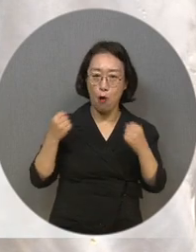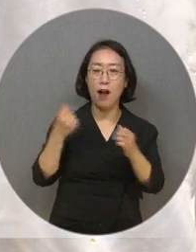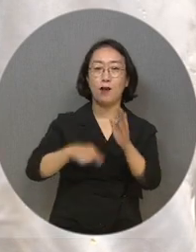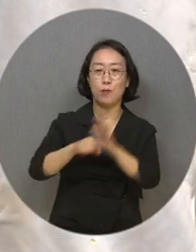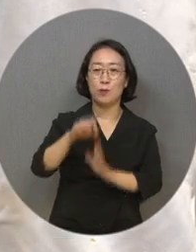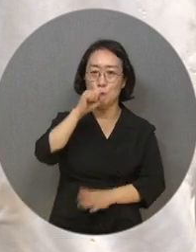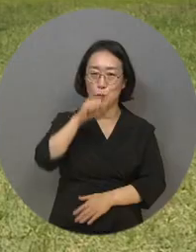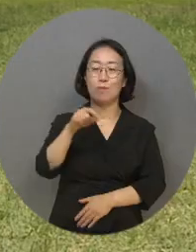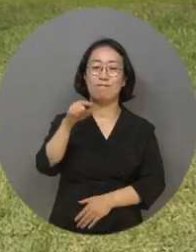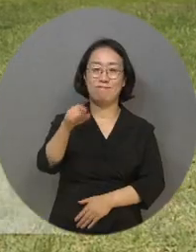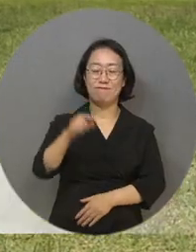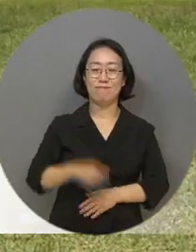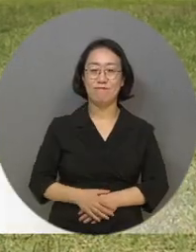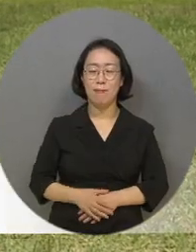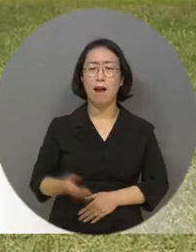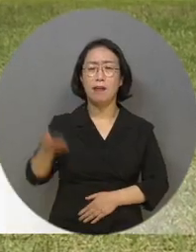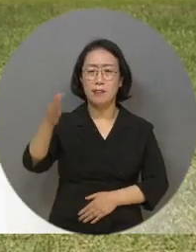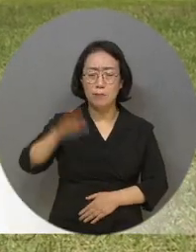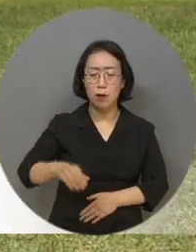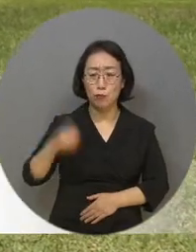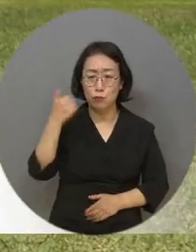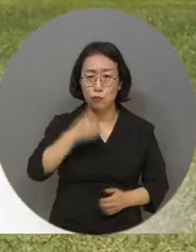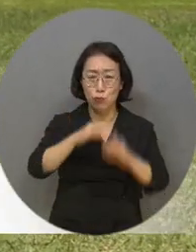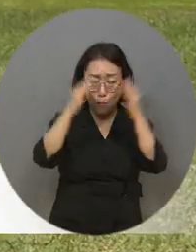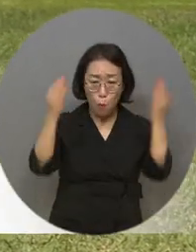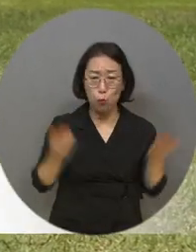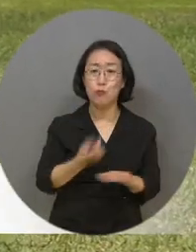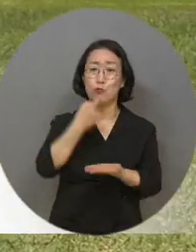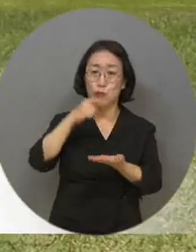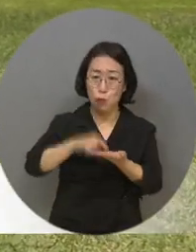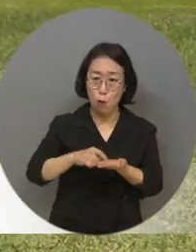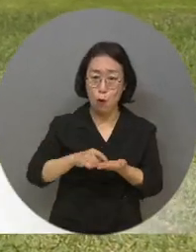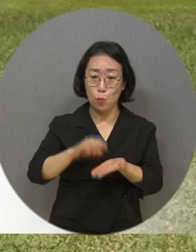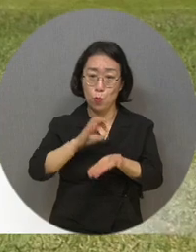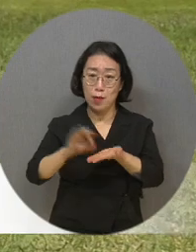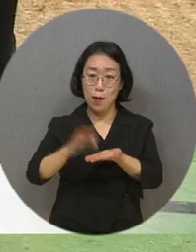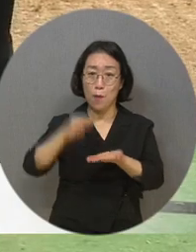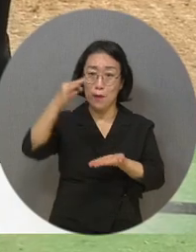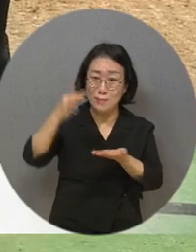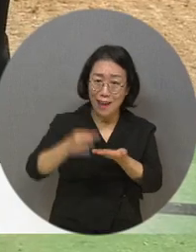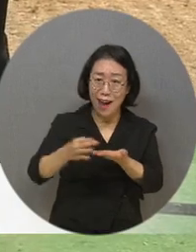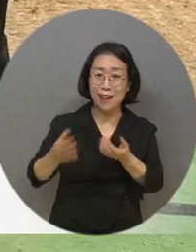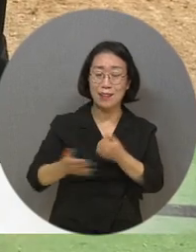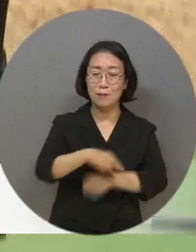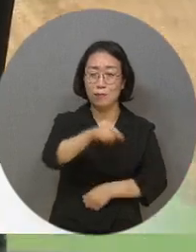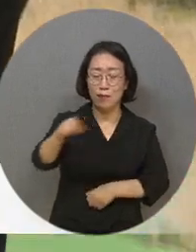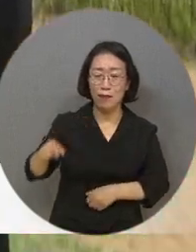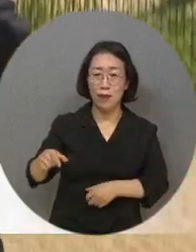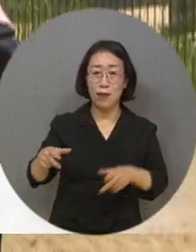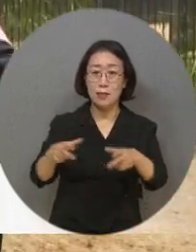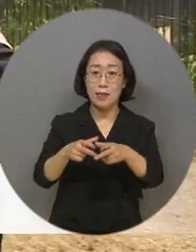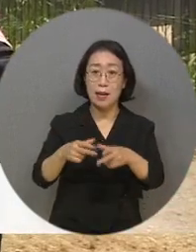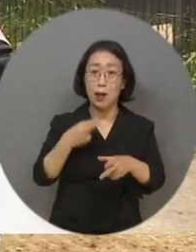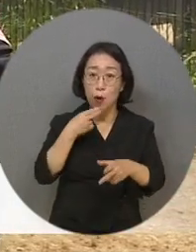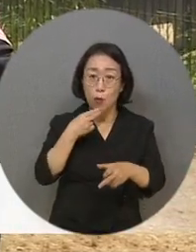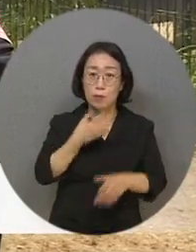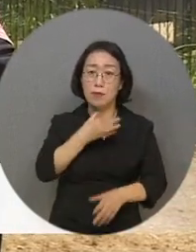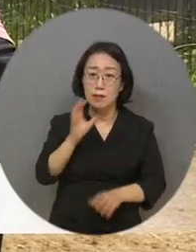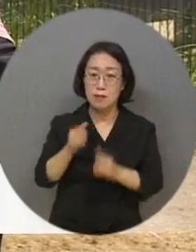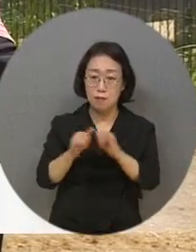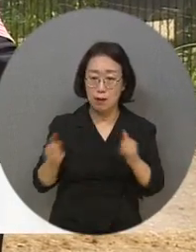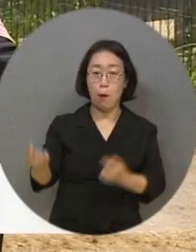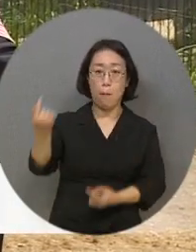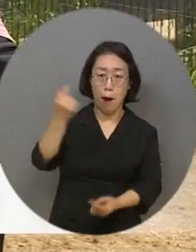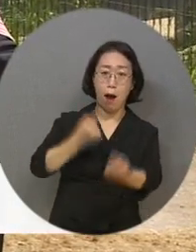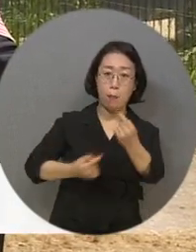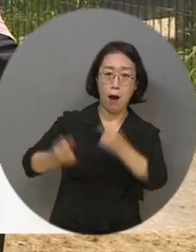많이. 하지만 누구나 쉽게 할 수 있고 비용도 저렴하다 보니 최근 비장애인 노년층이 파크골프장으로